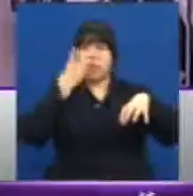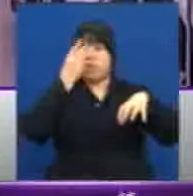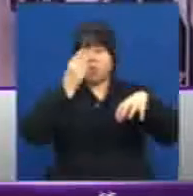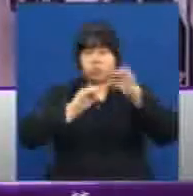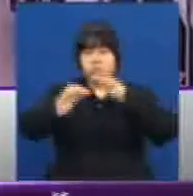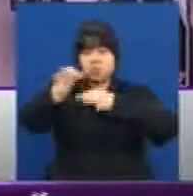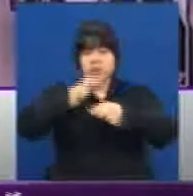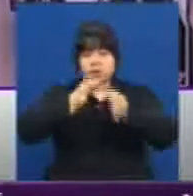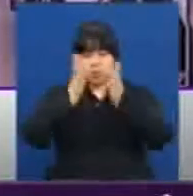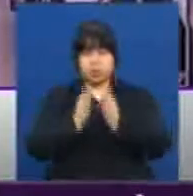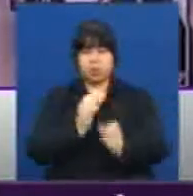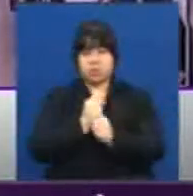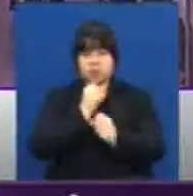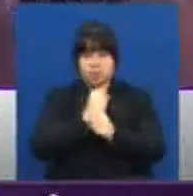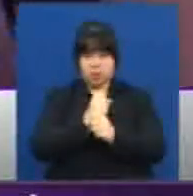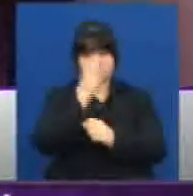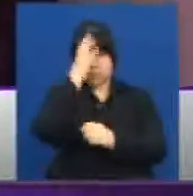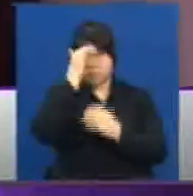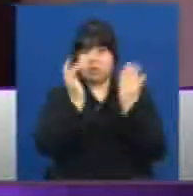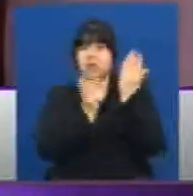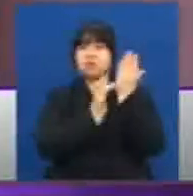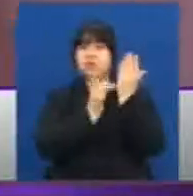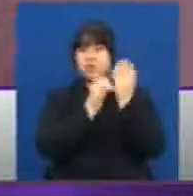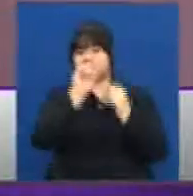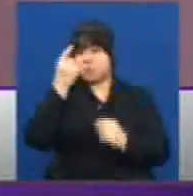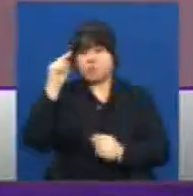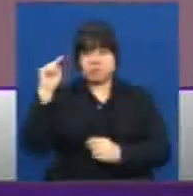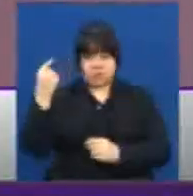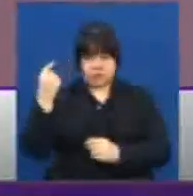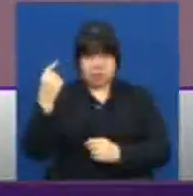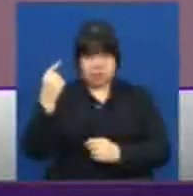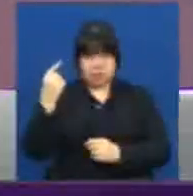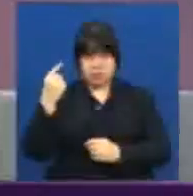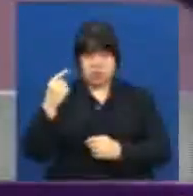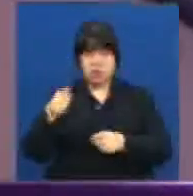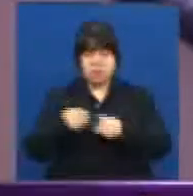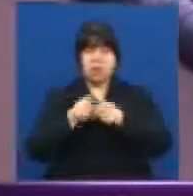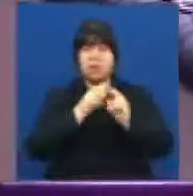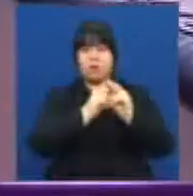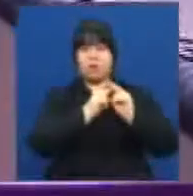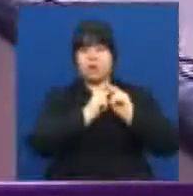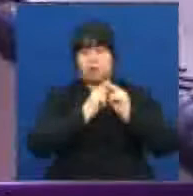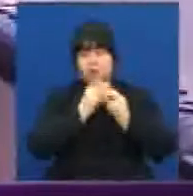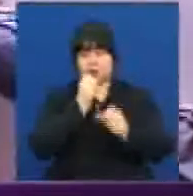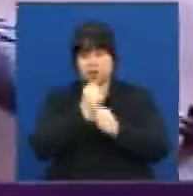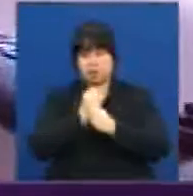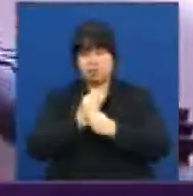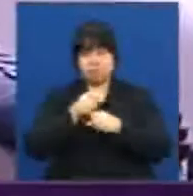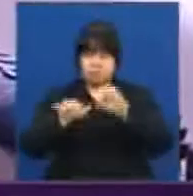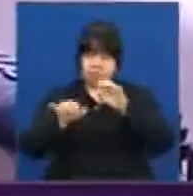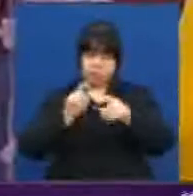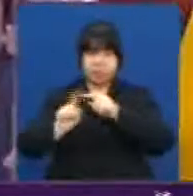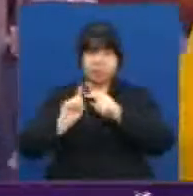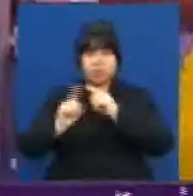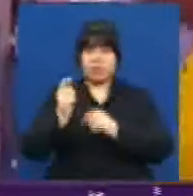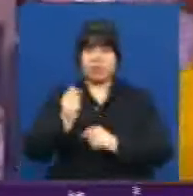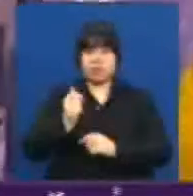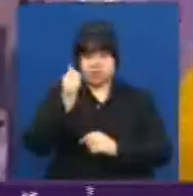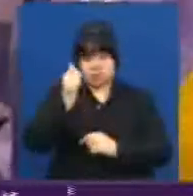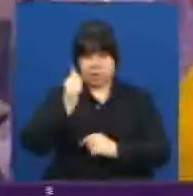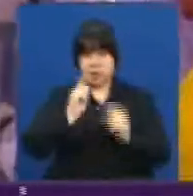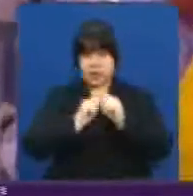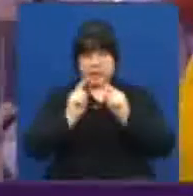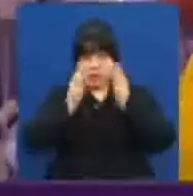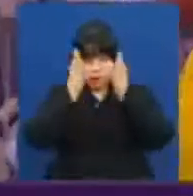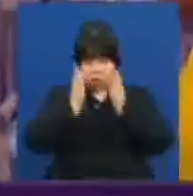แรงงานคนเพราะด้วยเทคโนโลยีที่ทันสมัยและสามารถควบคุมคุณภาพการผลิตให้มีประสิทธิภาพยิ่งขึ้นแต่การใช้แร